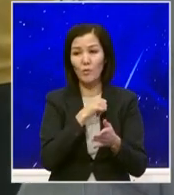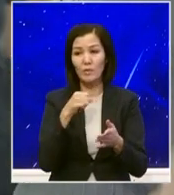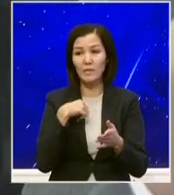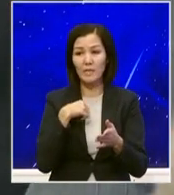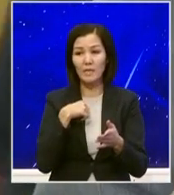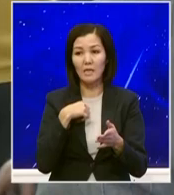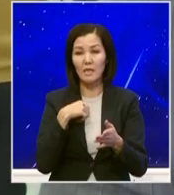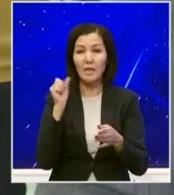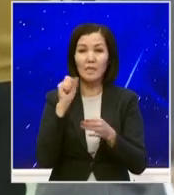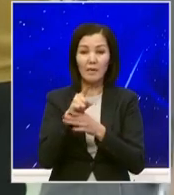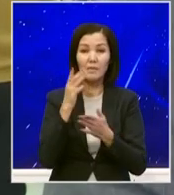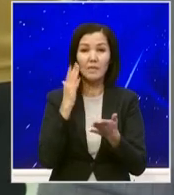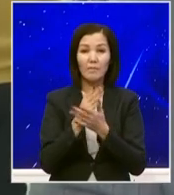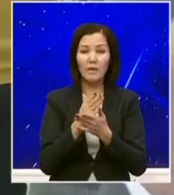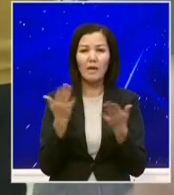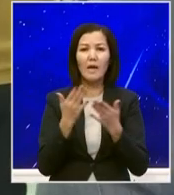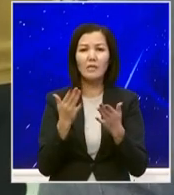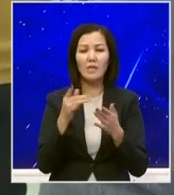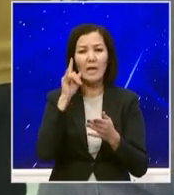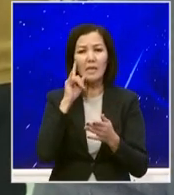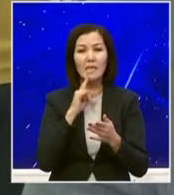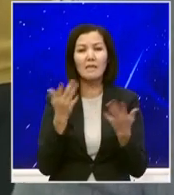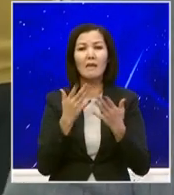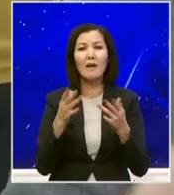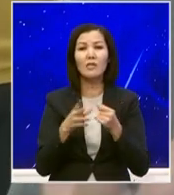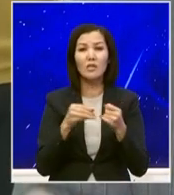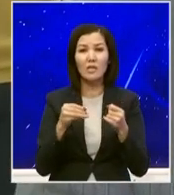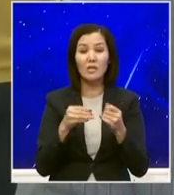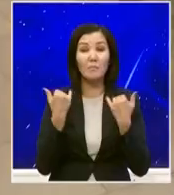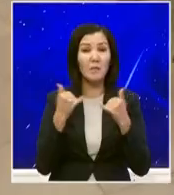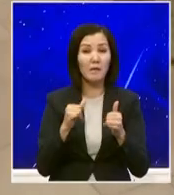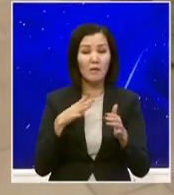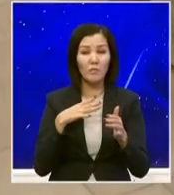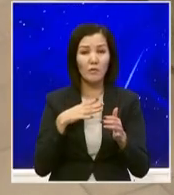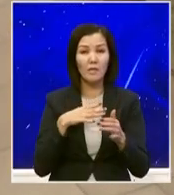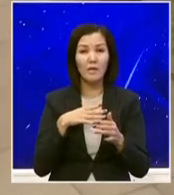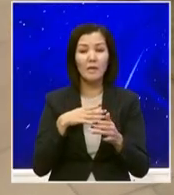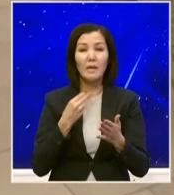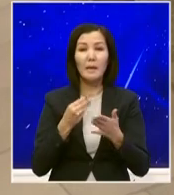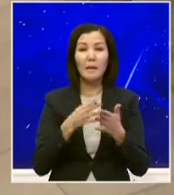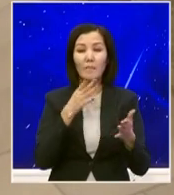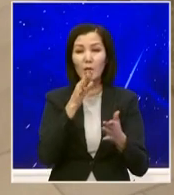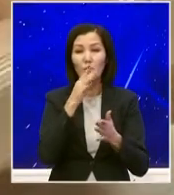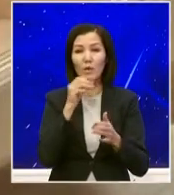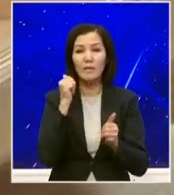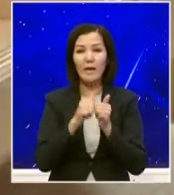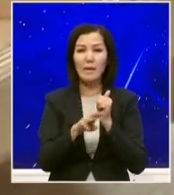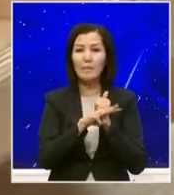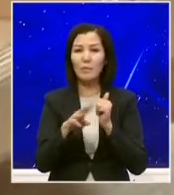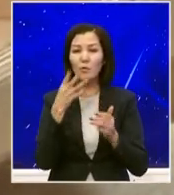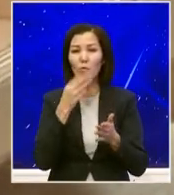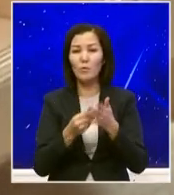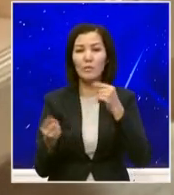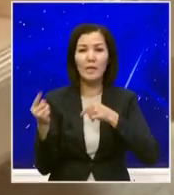арқылы сұрап отырады. Мынау қай жер, Қазақстанның қай жері деп таңырқап отырады. Қымбатты уақытының әр минутын өз кәсібіне